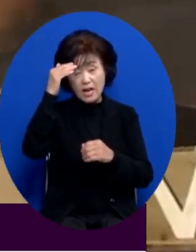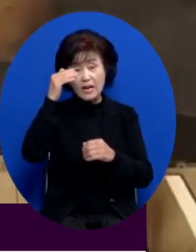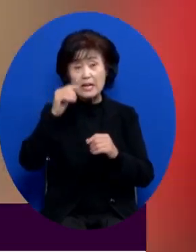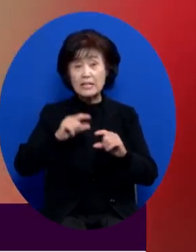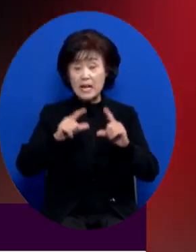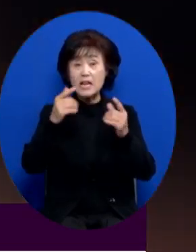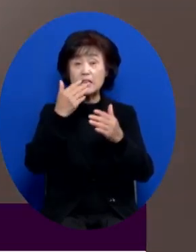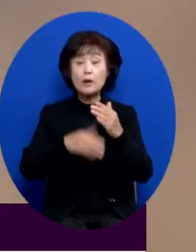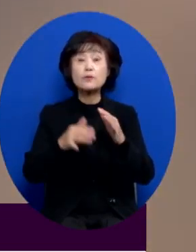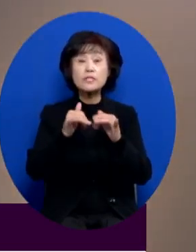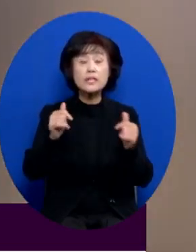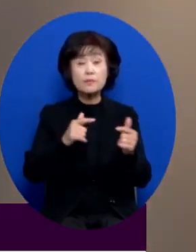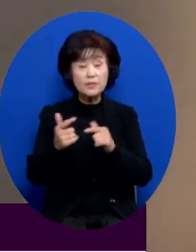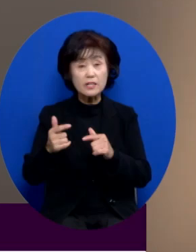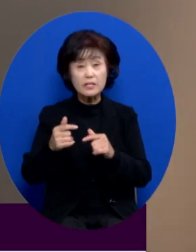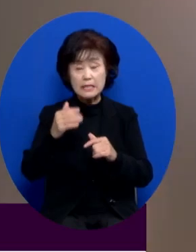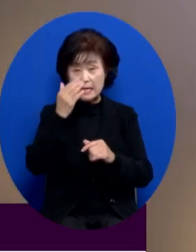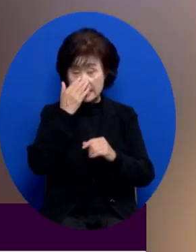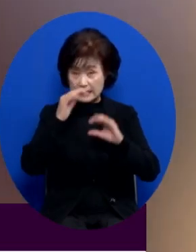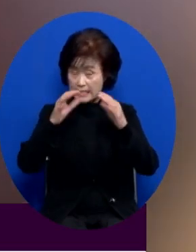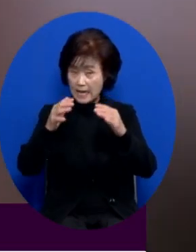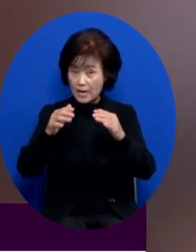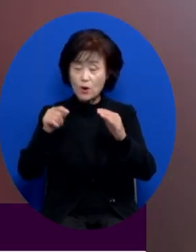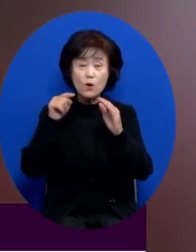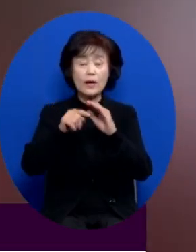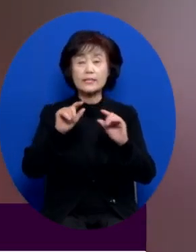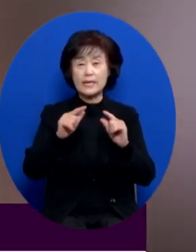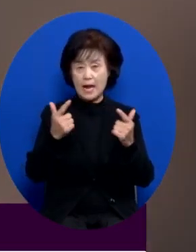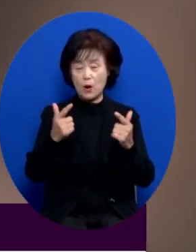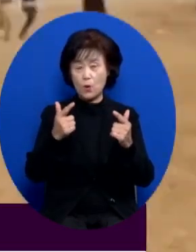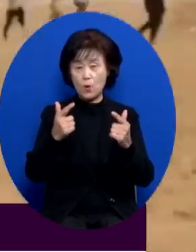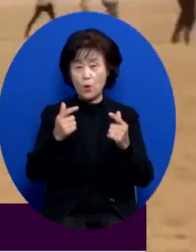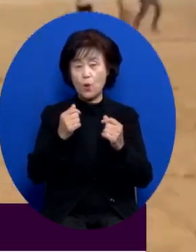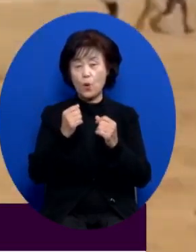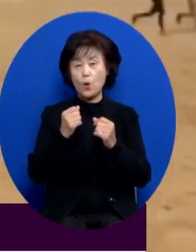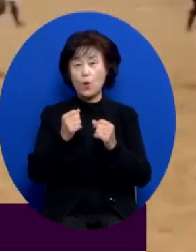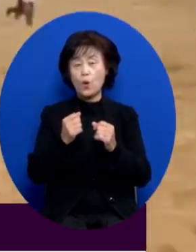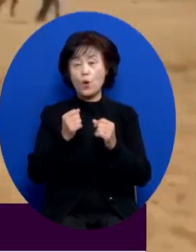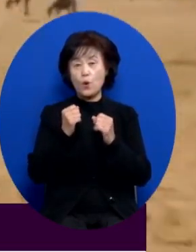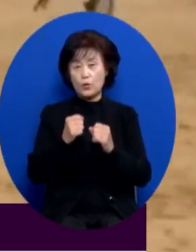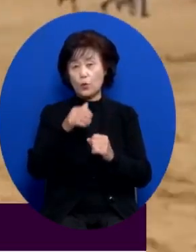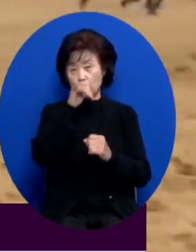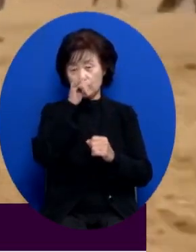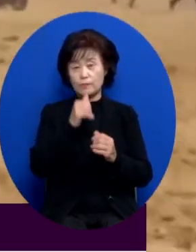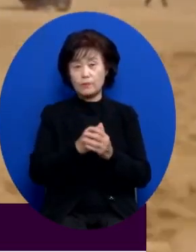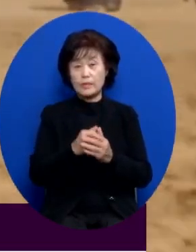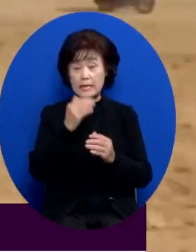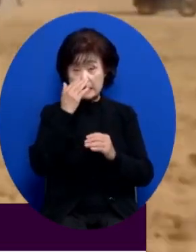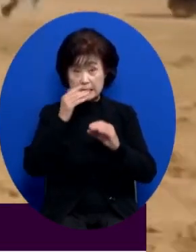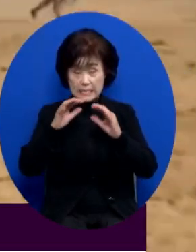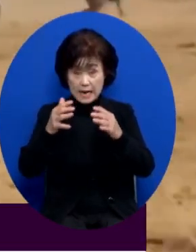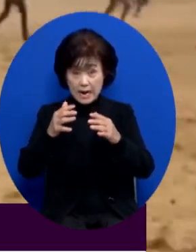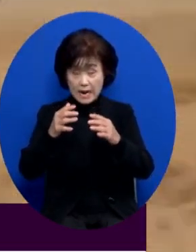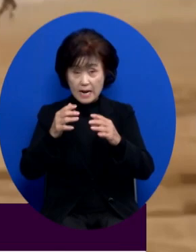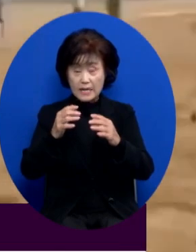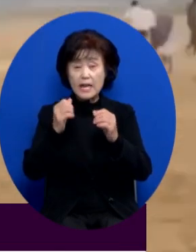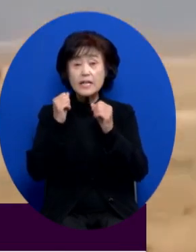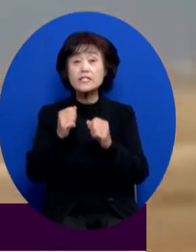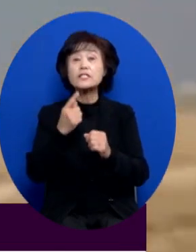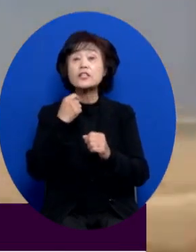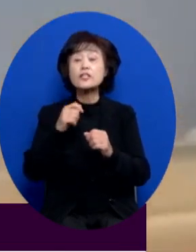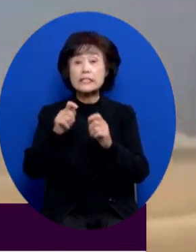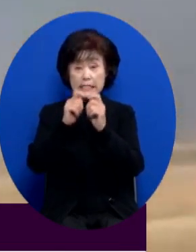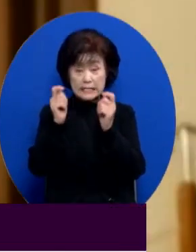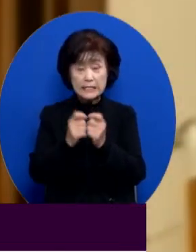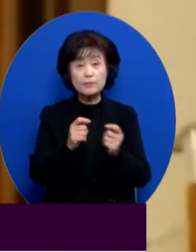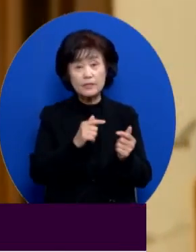있고요. 전부 다 지금 요르단과 이집트에 대기하고 있는 거고요. 이스라엘에 있었던 팀들은 일정이